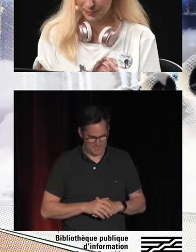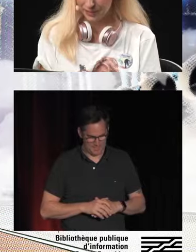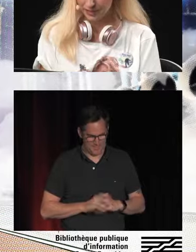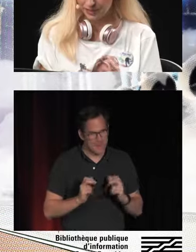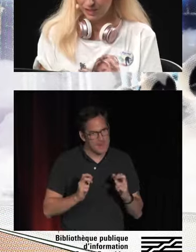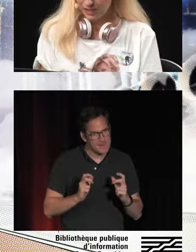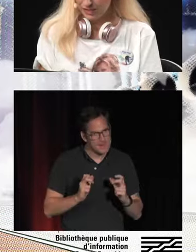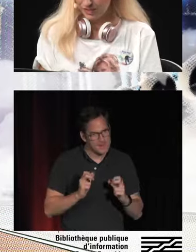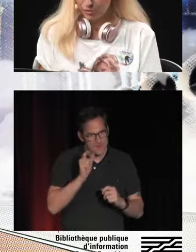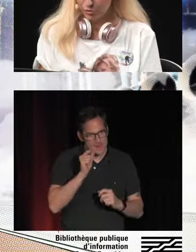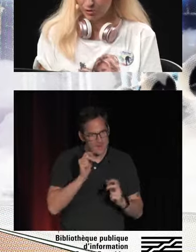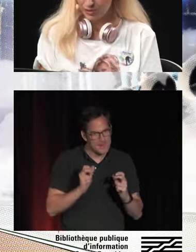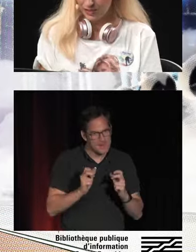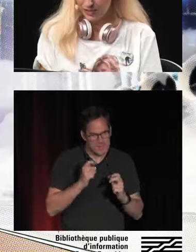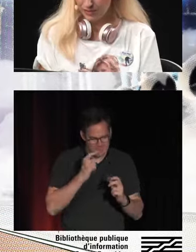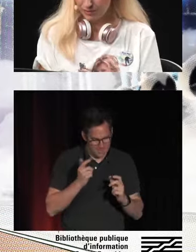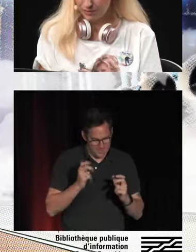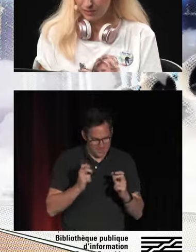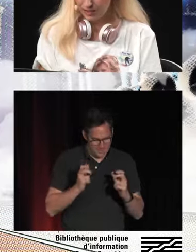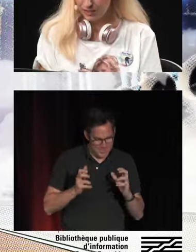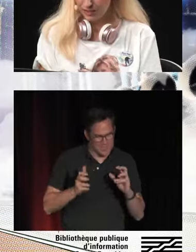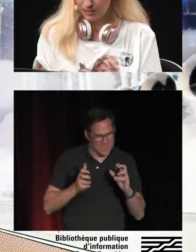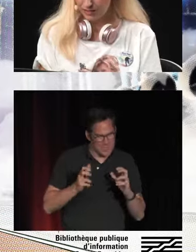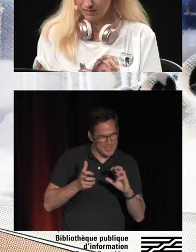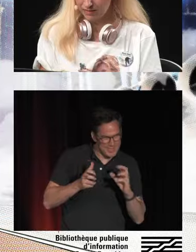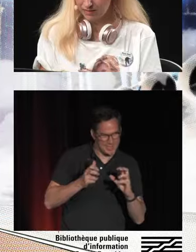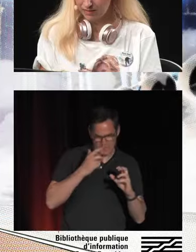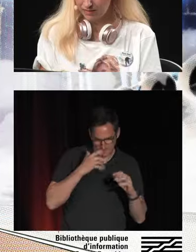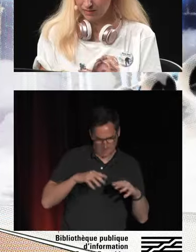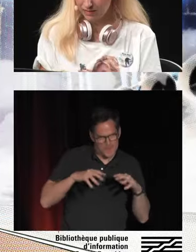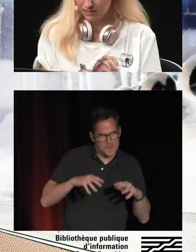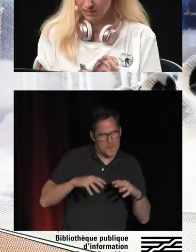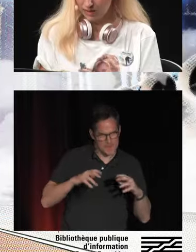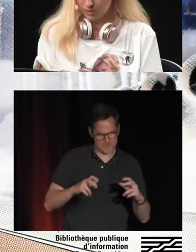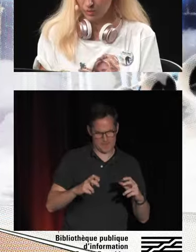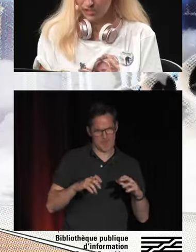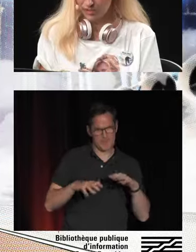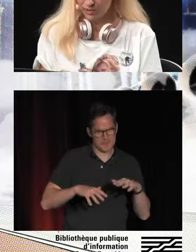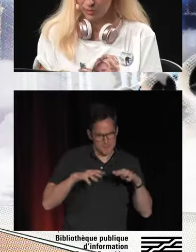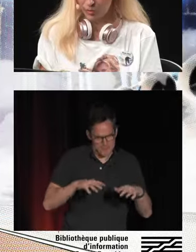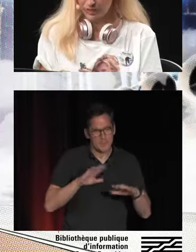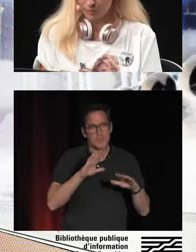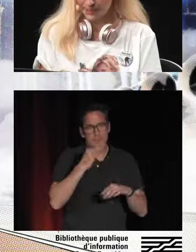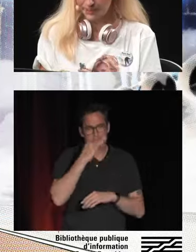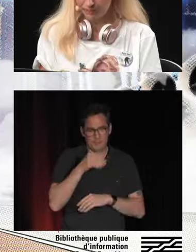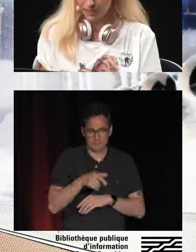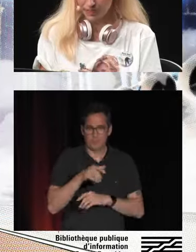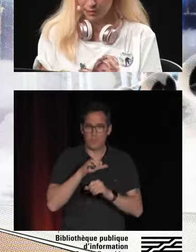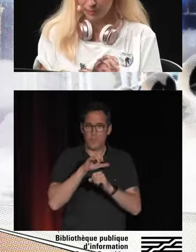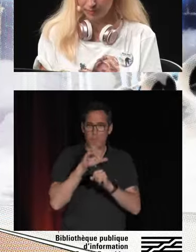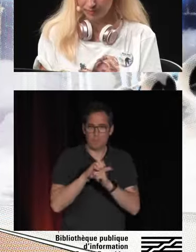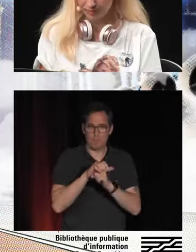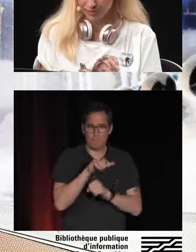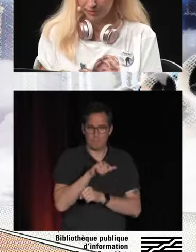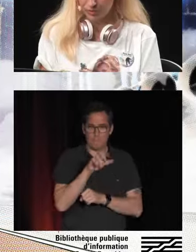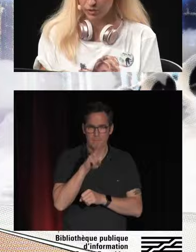okay. Le jeu recommence à laguer. Lui aussi, il est... Donc ouais, je disais que c'est une cup qui est compliquée, la Star